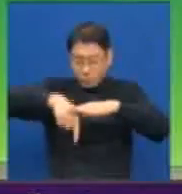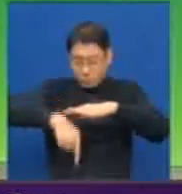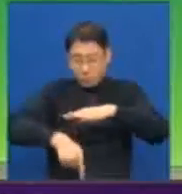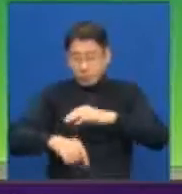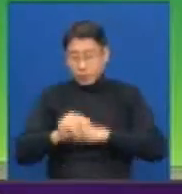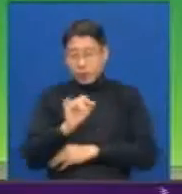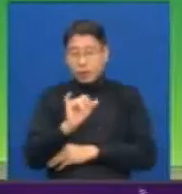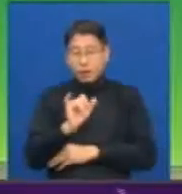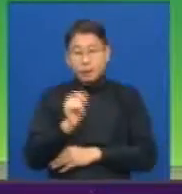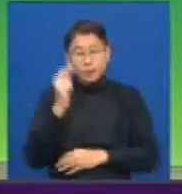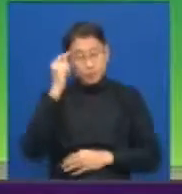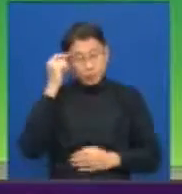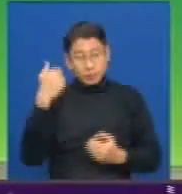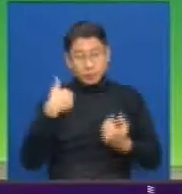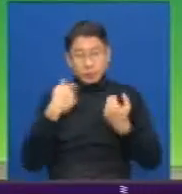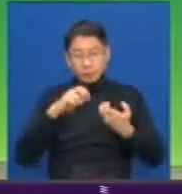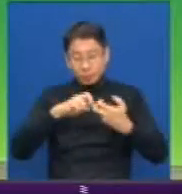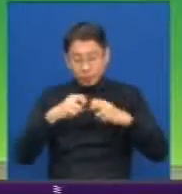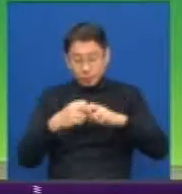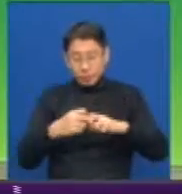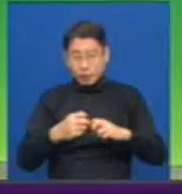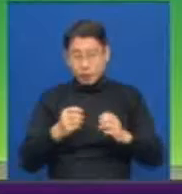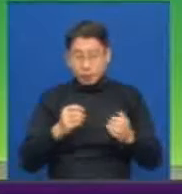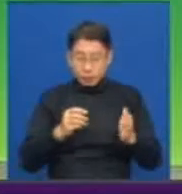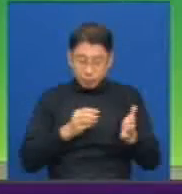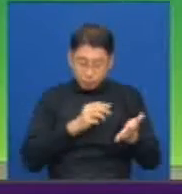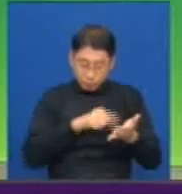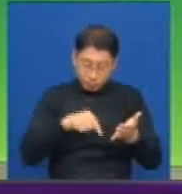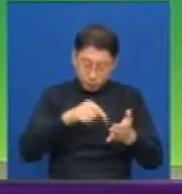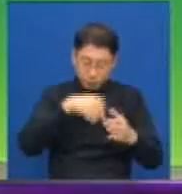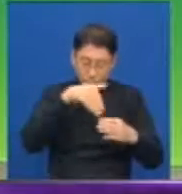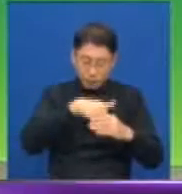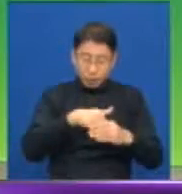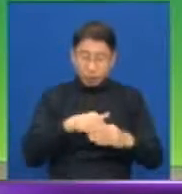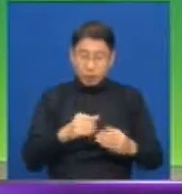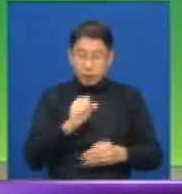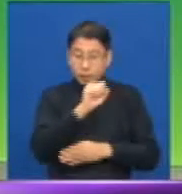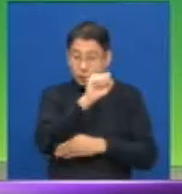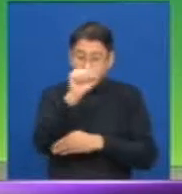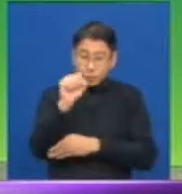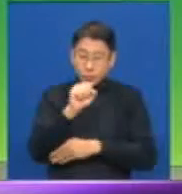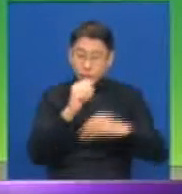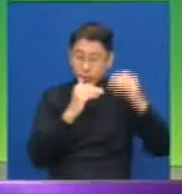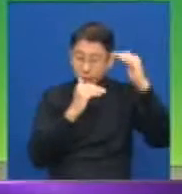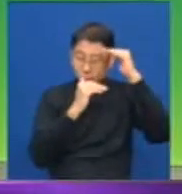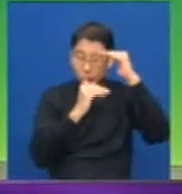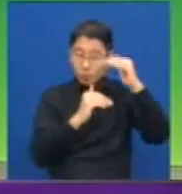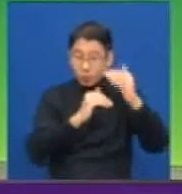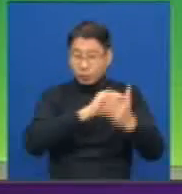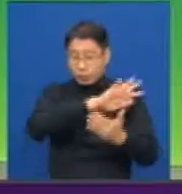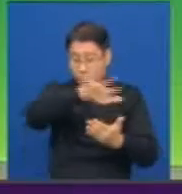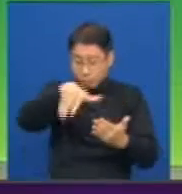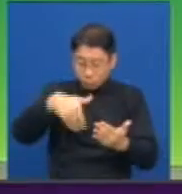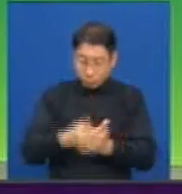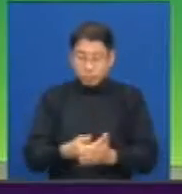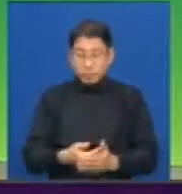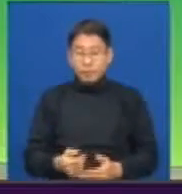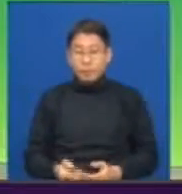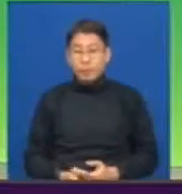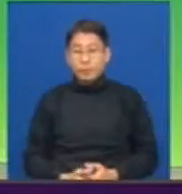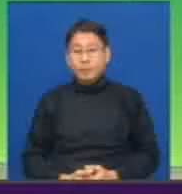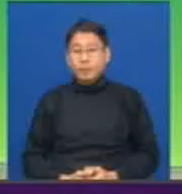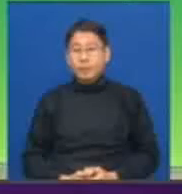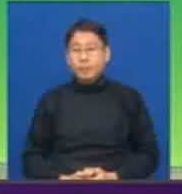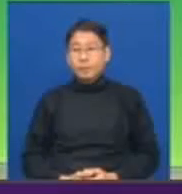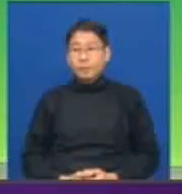ได้เสนอปัญหาการเลือกตั้งเพื่อรวบรวมเป็นแนวทางให้สภาปฏิรูปกำหนดแนวทางการปฏิรูประบบการเลือกตั้งทั้งระบบ